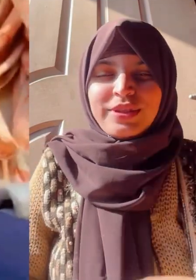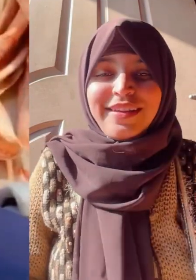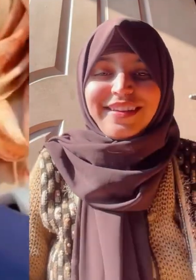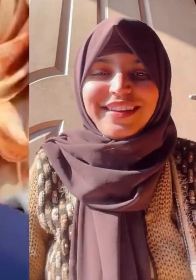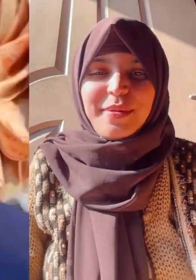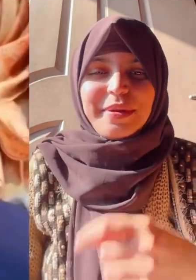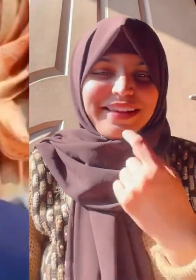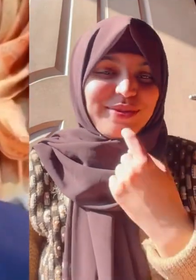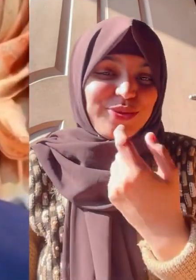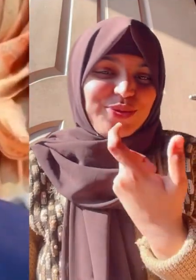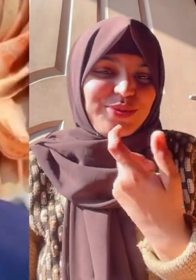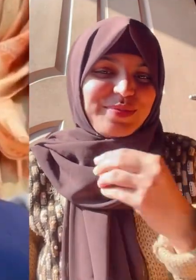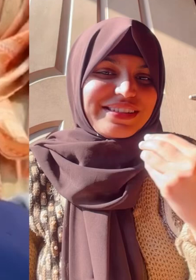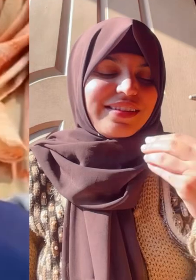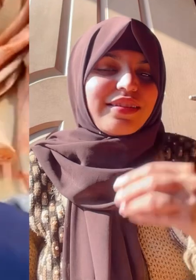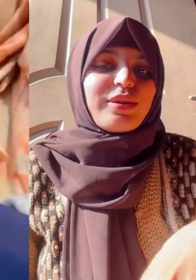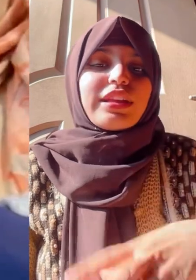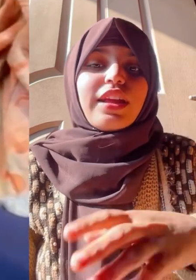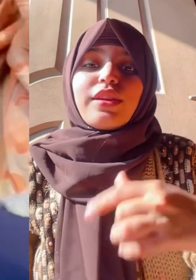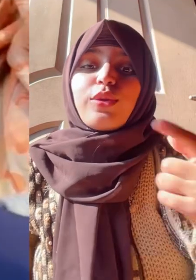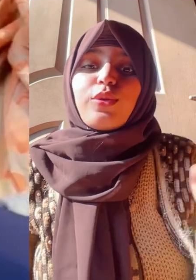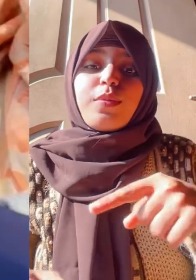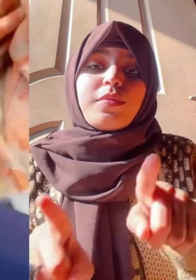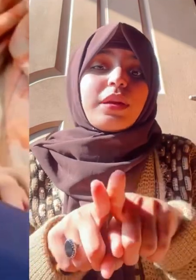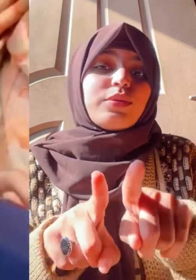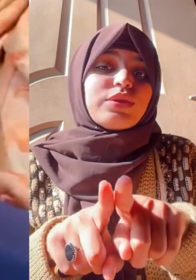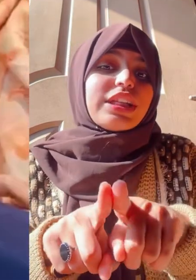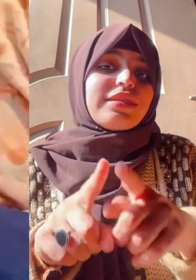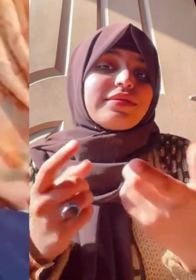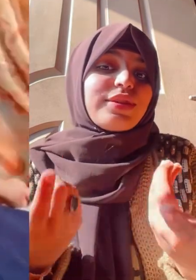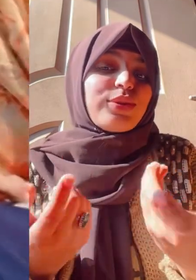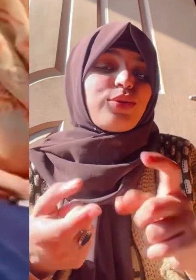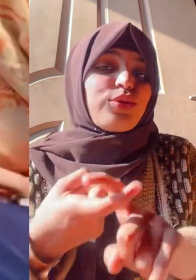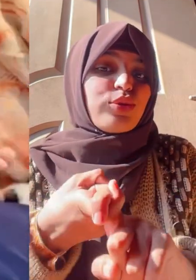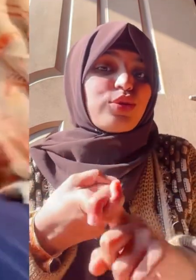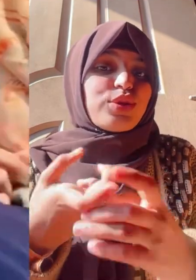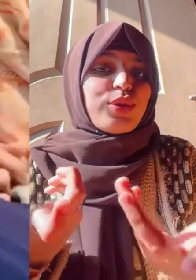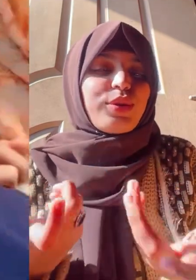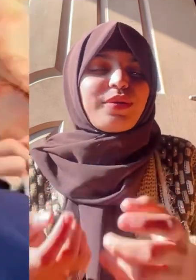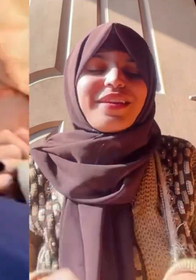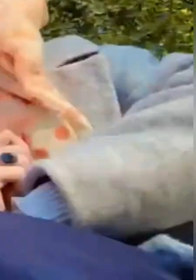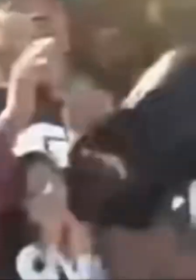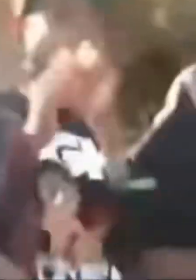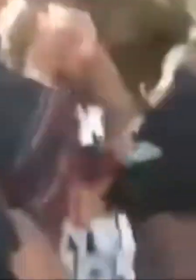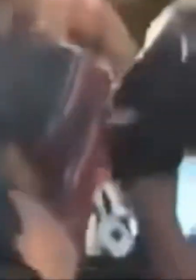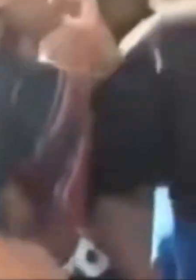नहीं है। तुम फिर अभी मेरे साथ क्यों चल जाती? मजबूरी